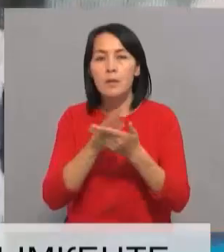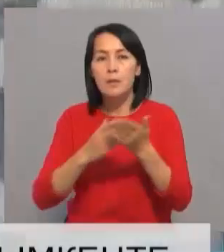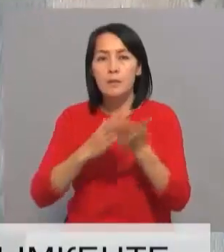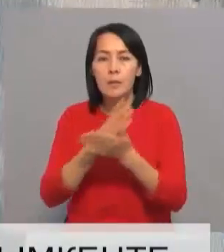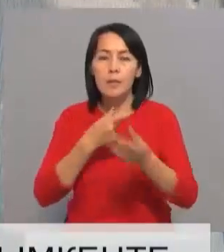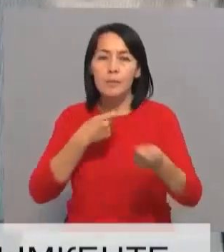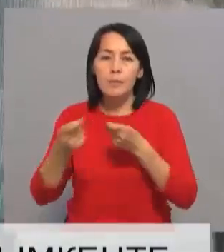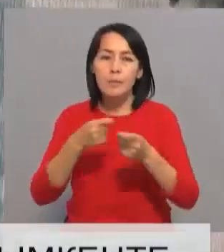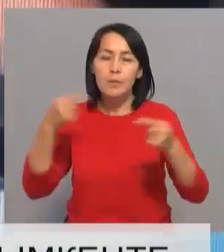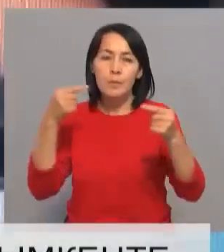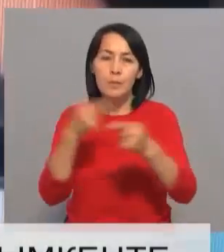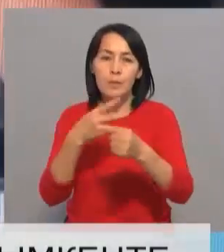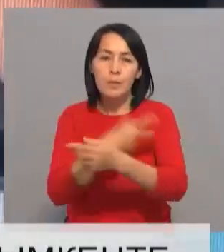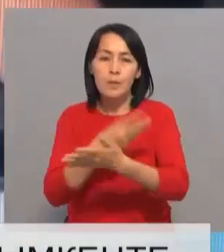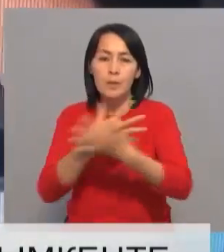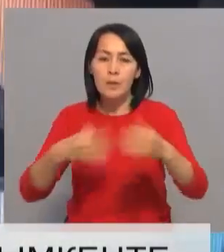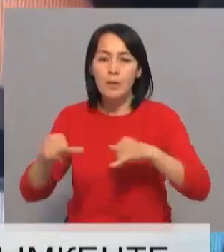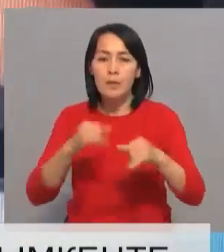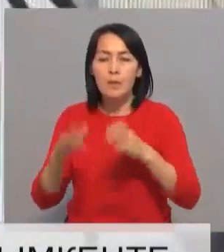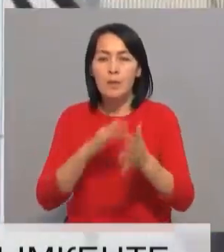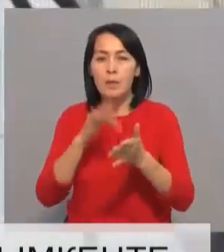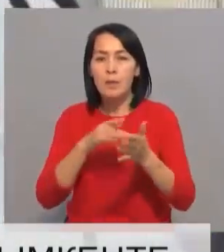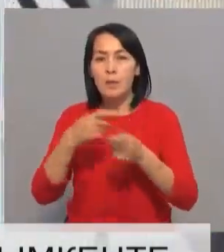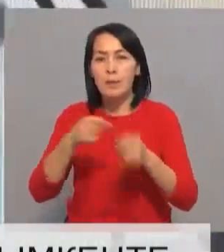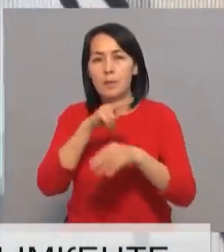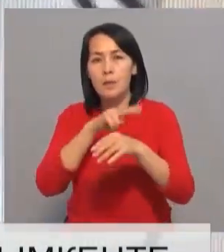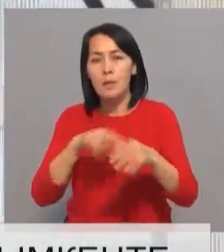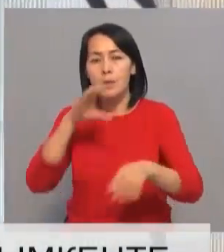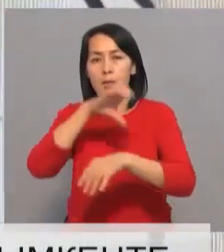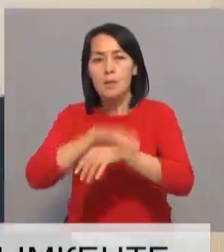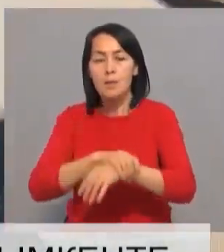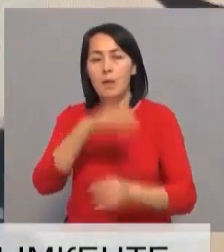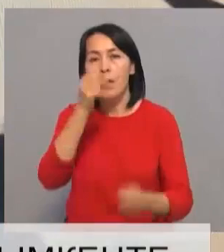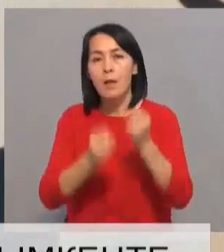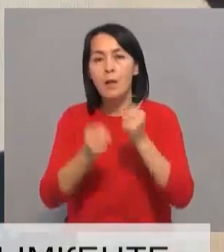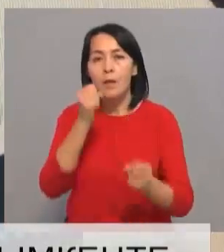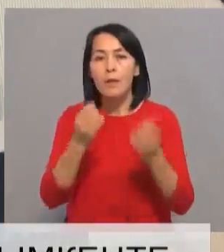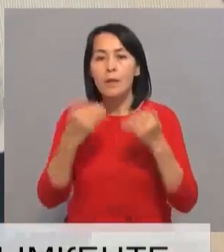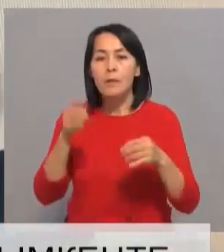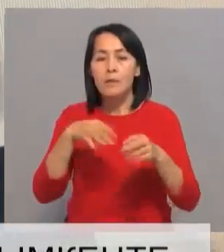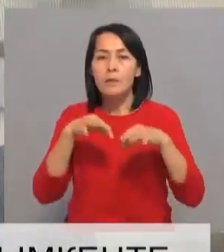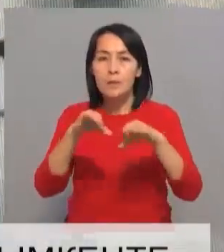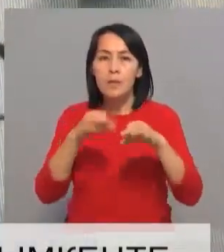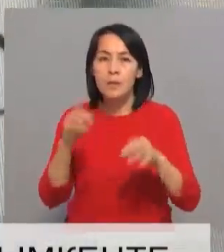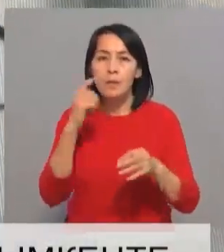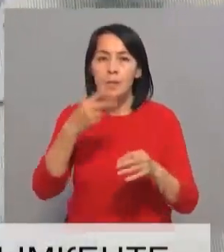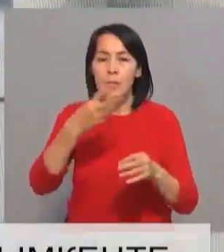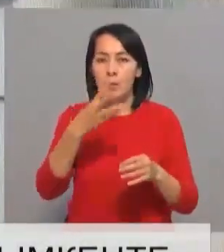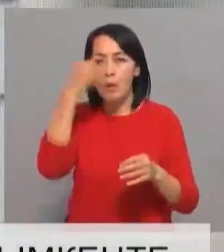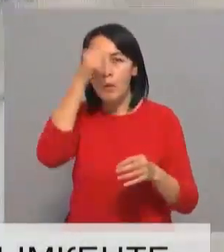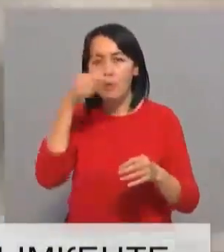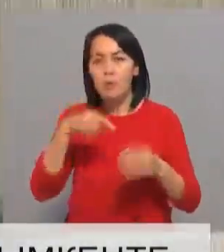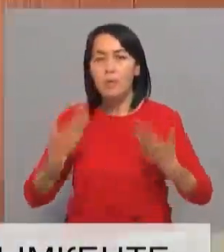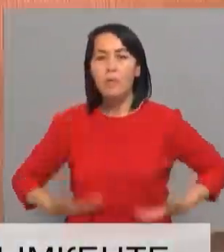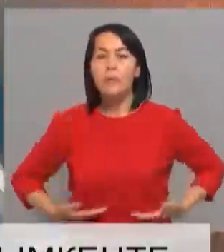сотрудниками управления по противодействию наркопреступности городского департамента полиции задержана автомашина Toyota Camry под управлением 23-летнего